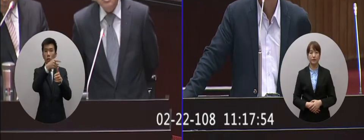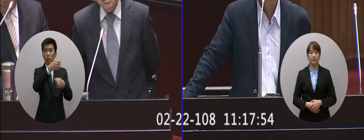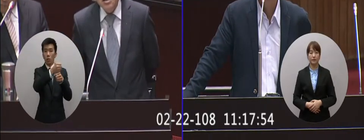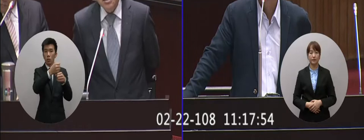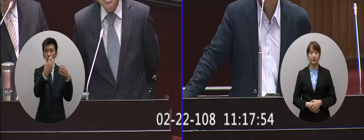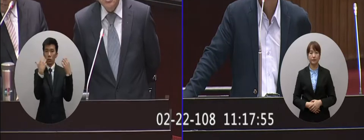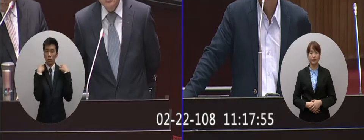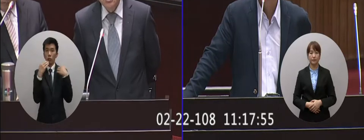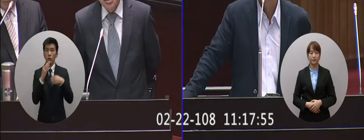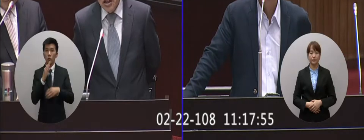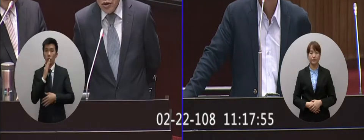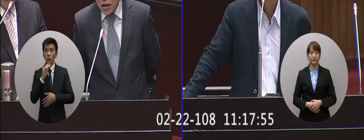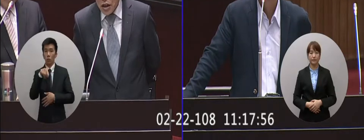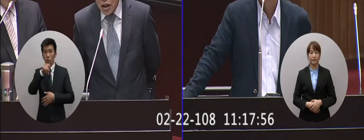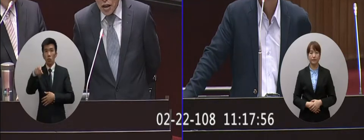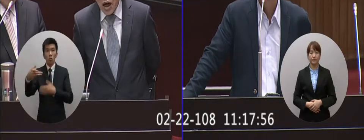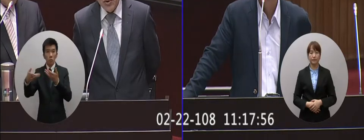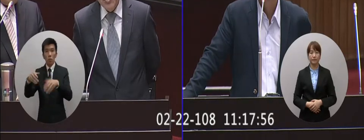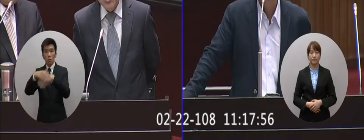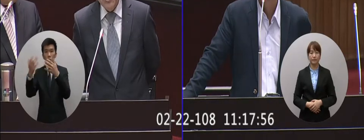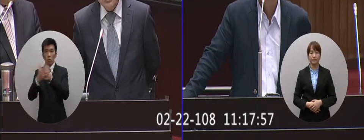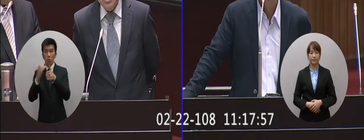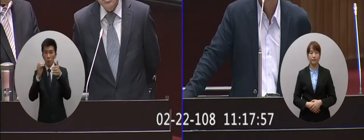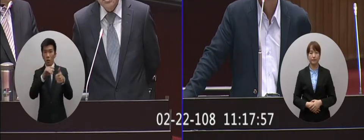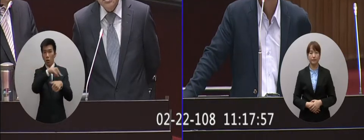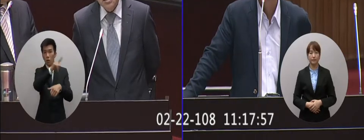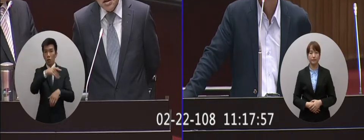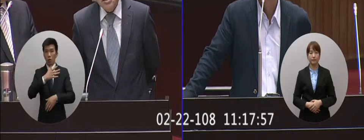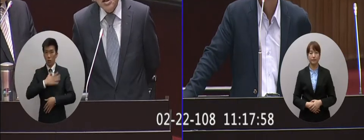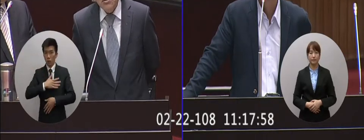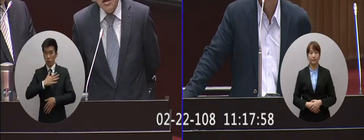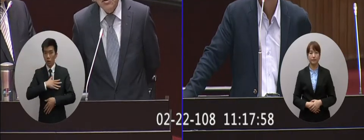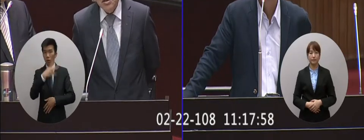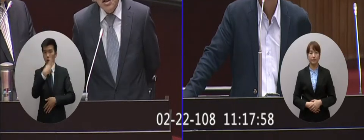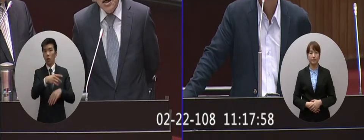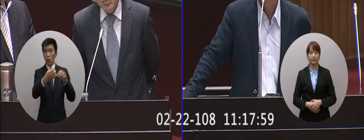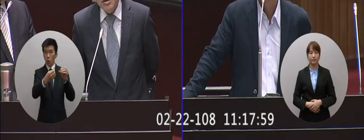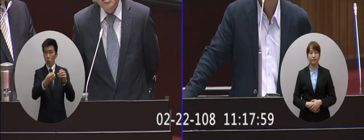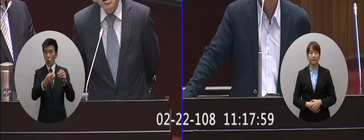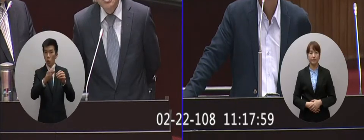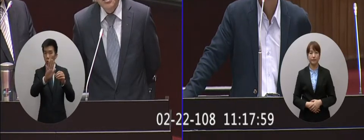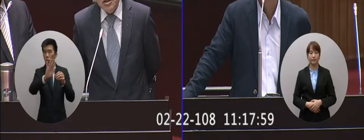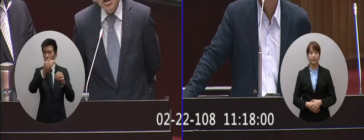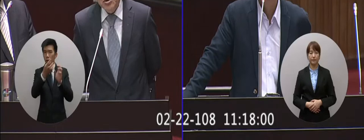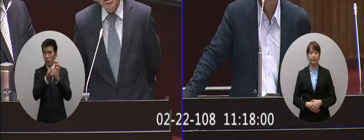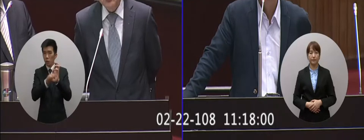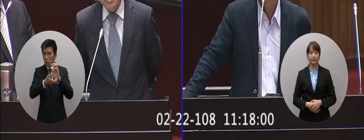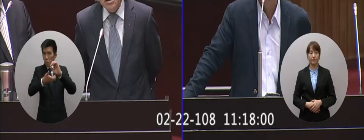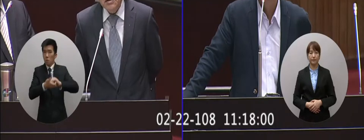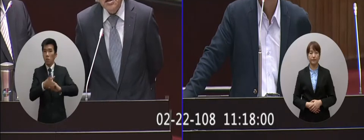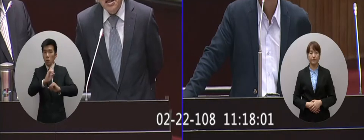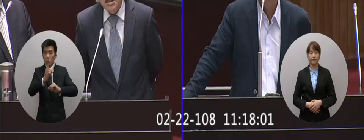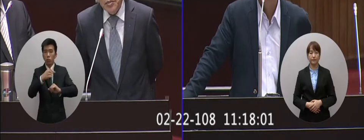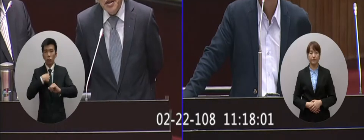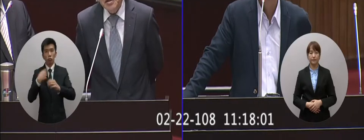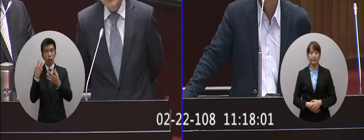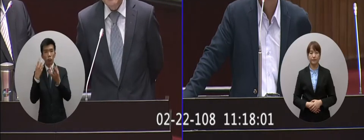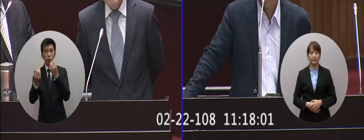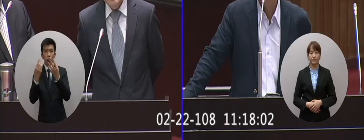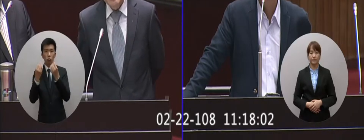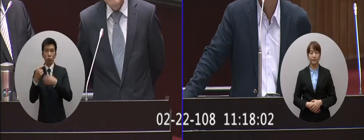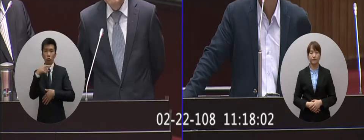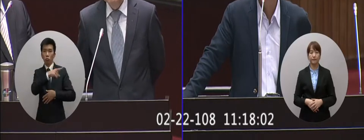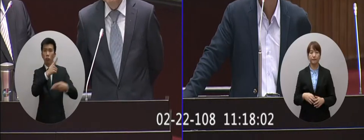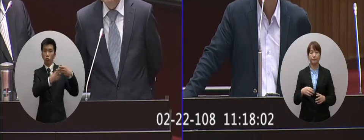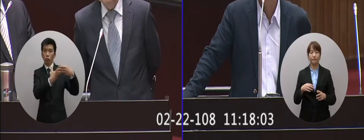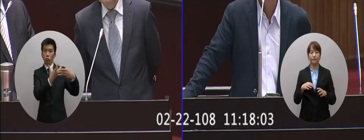听到这些声音，也有一些讨论，不过我想实际的情况呢，我现在还不是那么清楚，因为主管机关是在那一边。